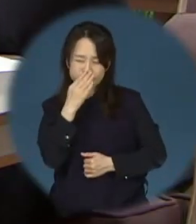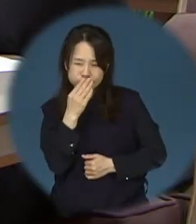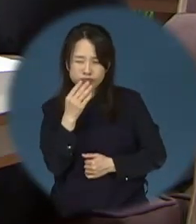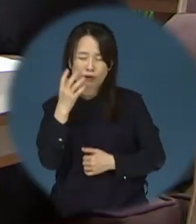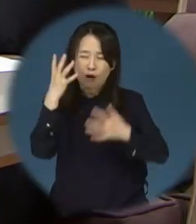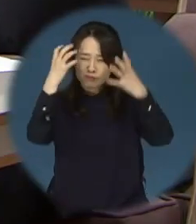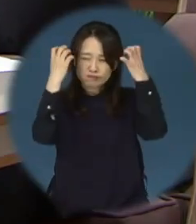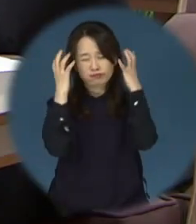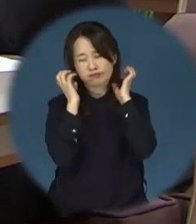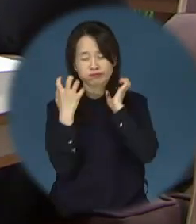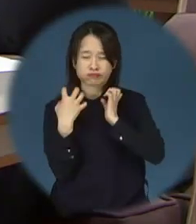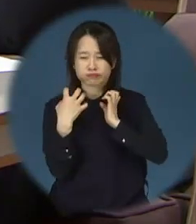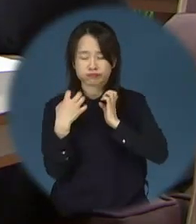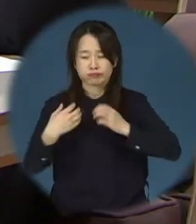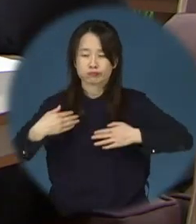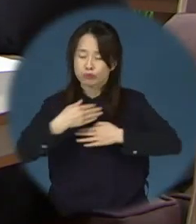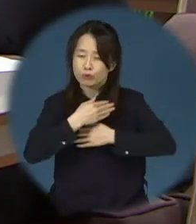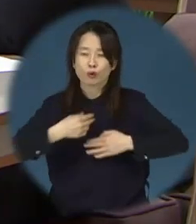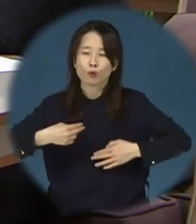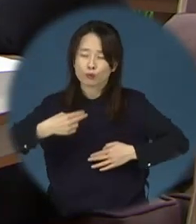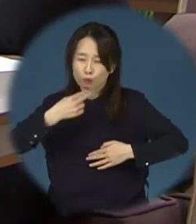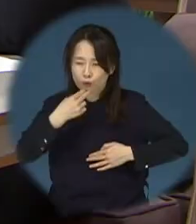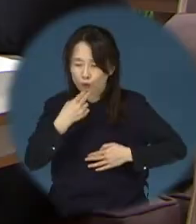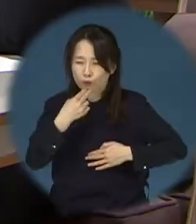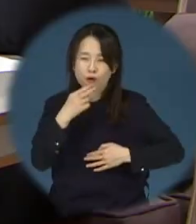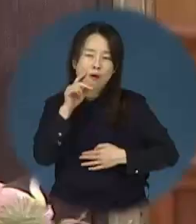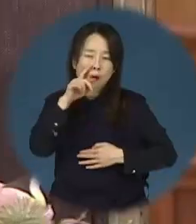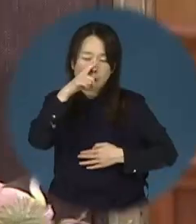예. 헝클어지고 그러니까 목욕 못했고